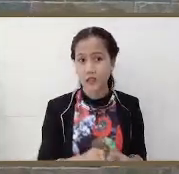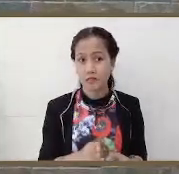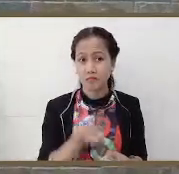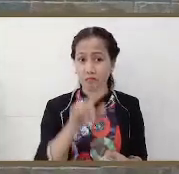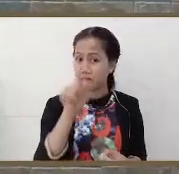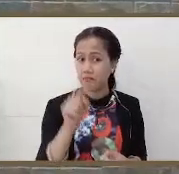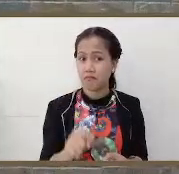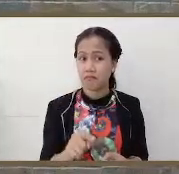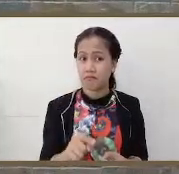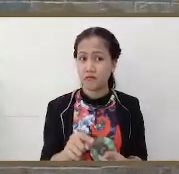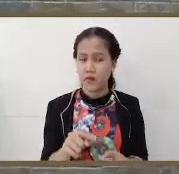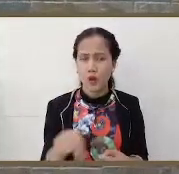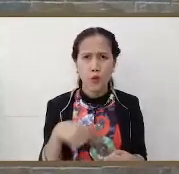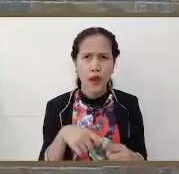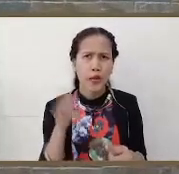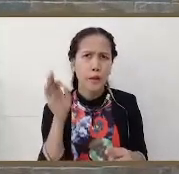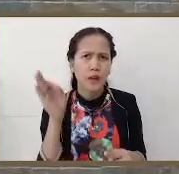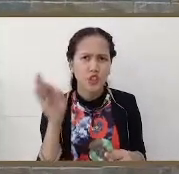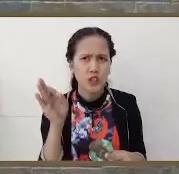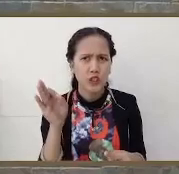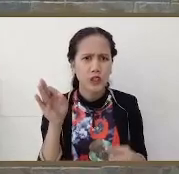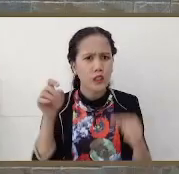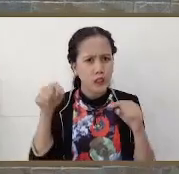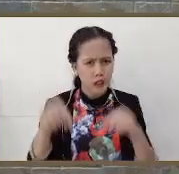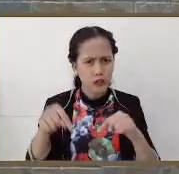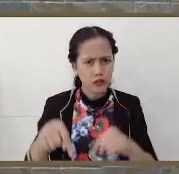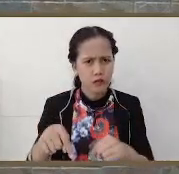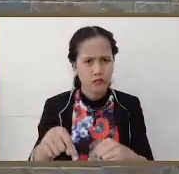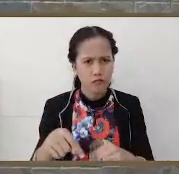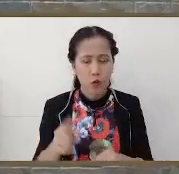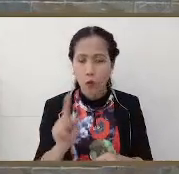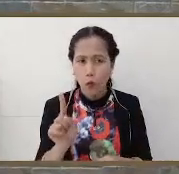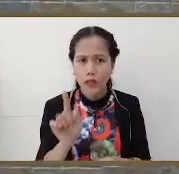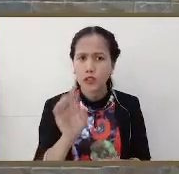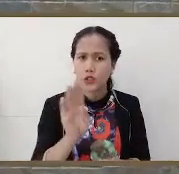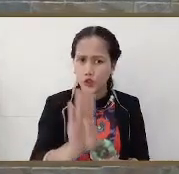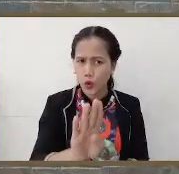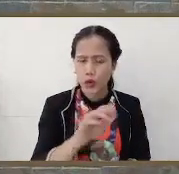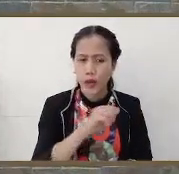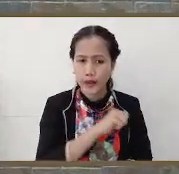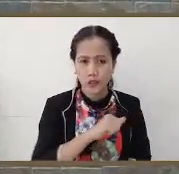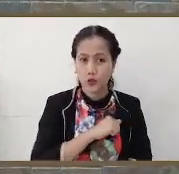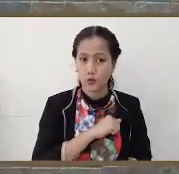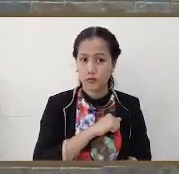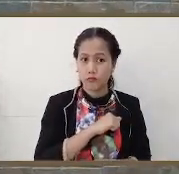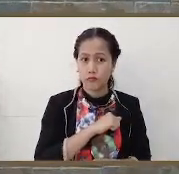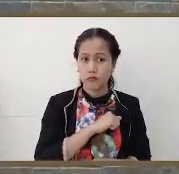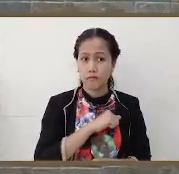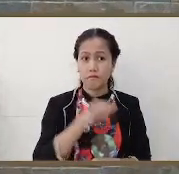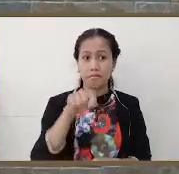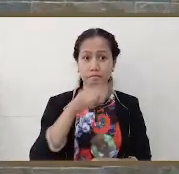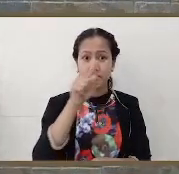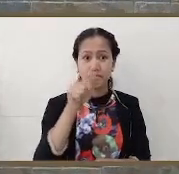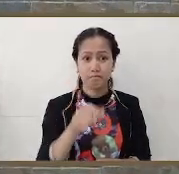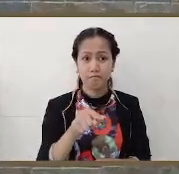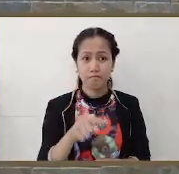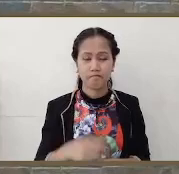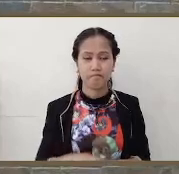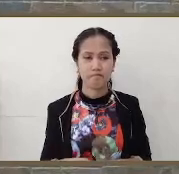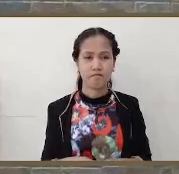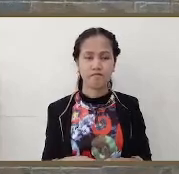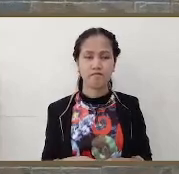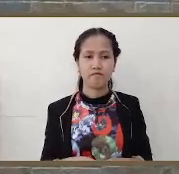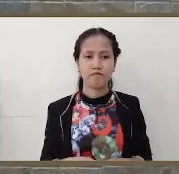pulpit, alam natin kung anong attitude meron tayo. Alam natin kung negative tayo sa tinatanggap natin. Alam natin